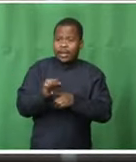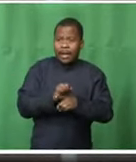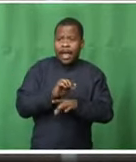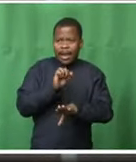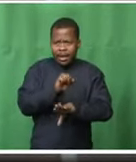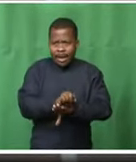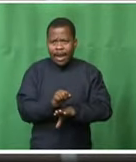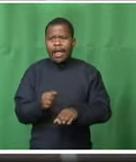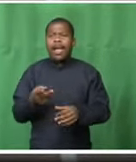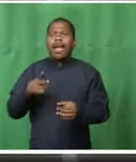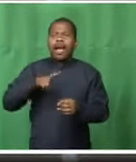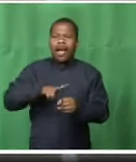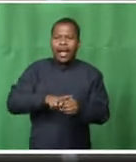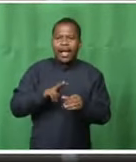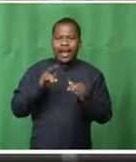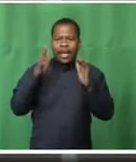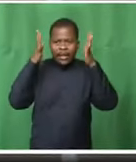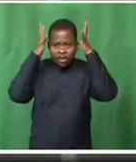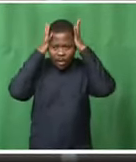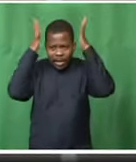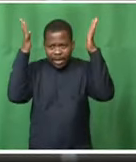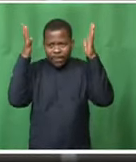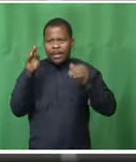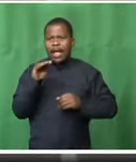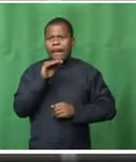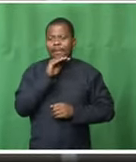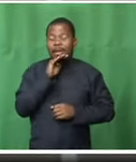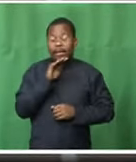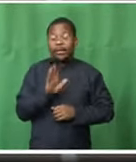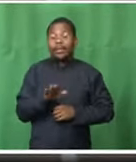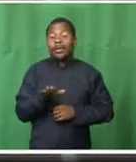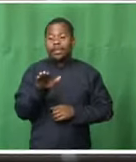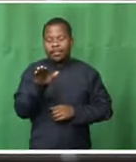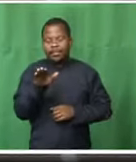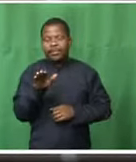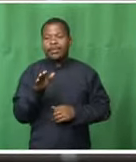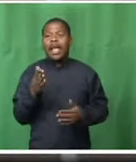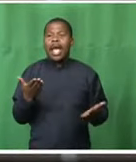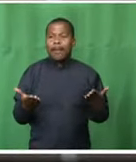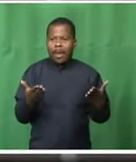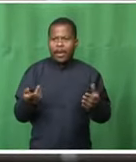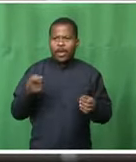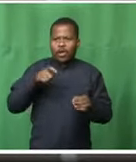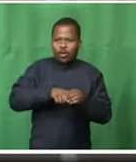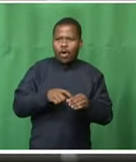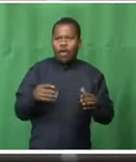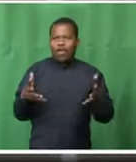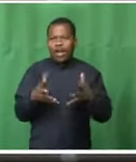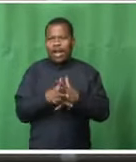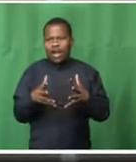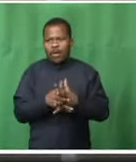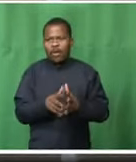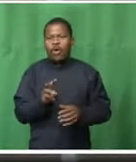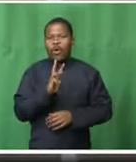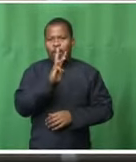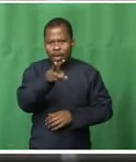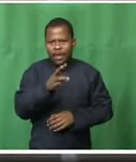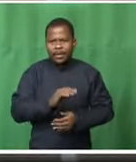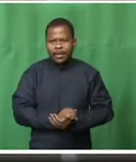nelese Swatini akunama malanga mangakho utawukhanza ukuthi ukhona umhlangano